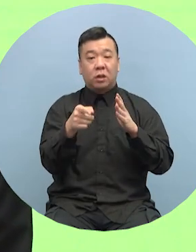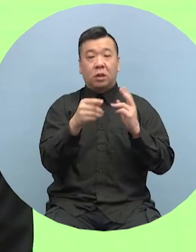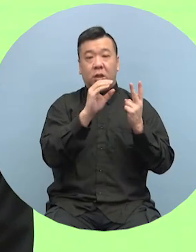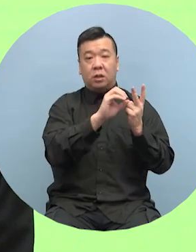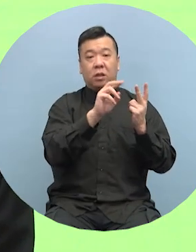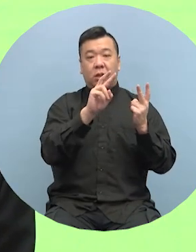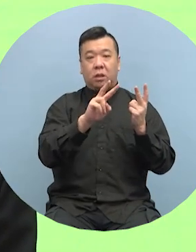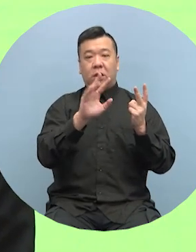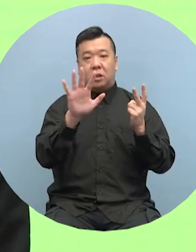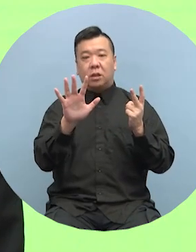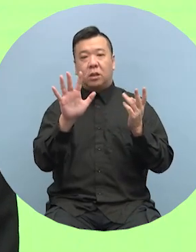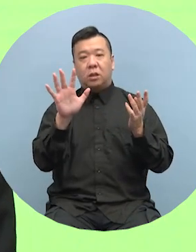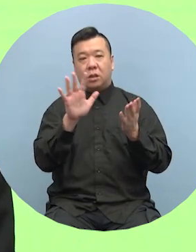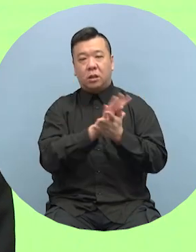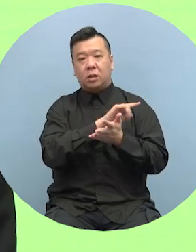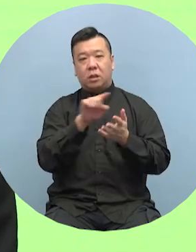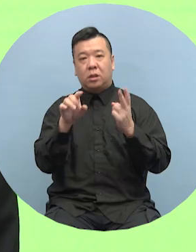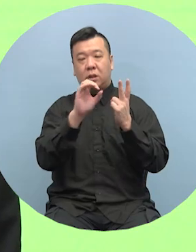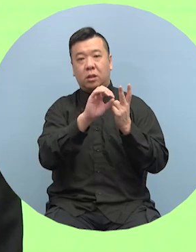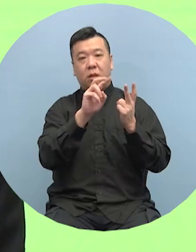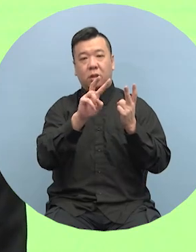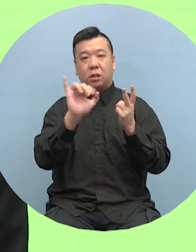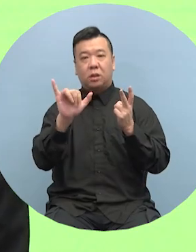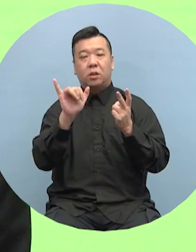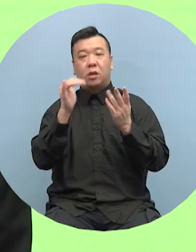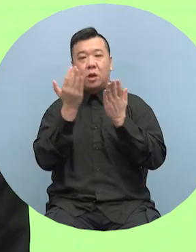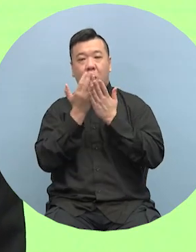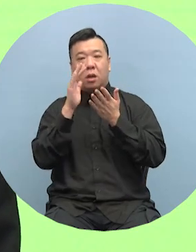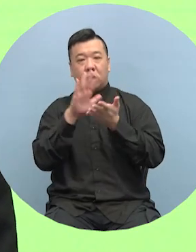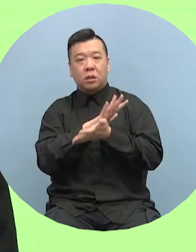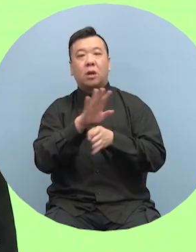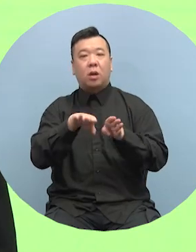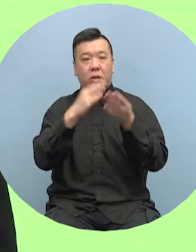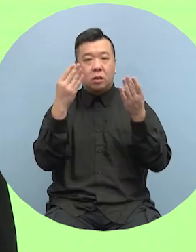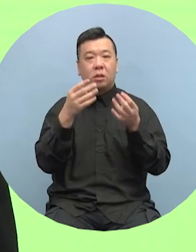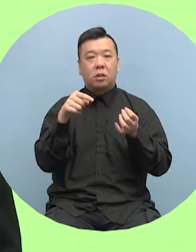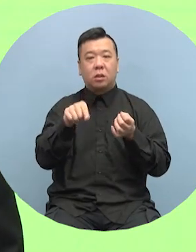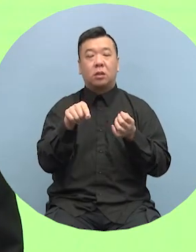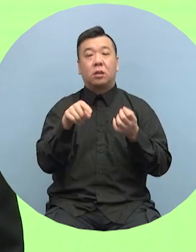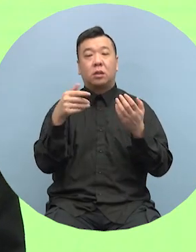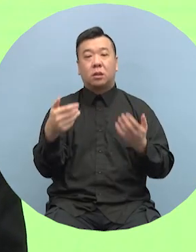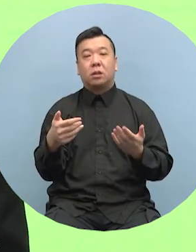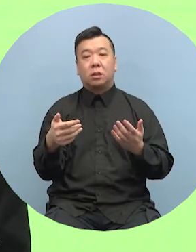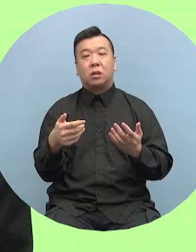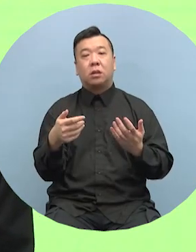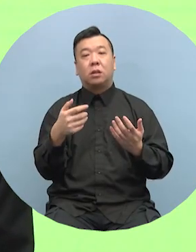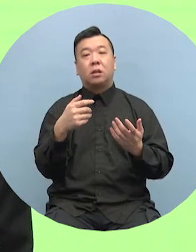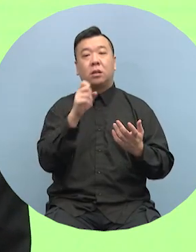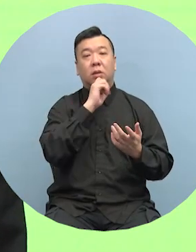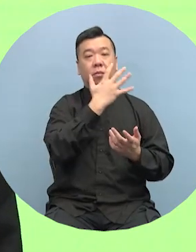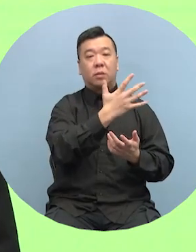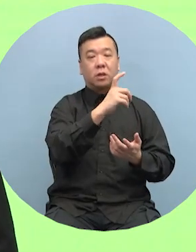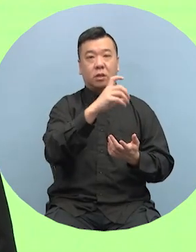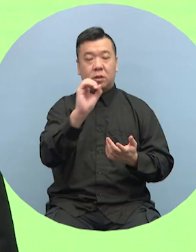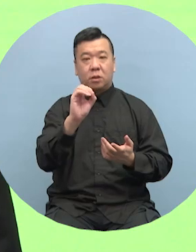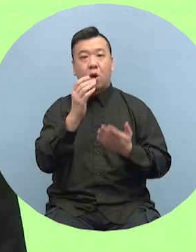會由2025-2026年度嘅學年開始，將佢哋現有嘅590個